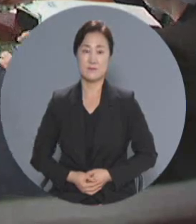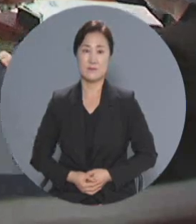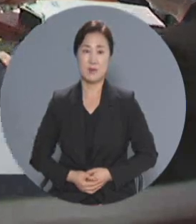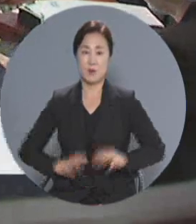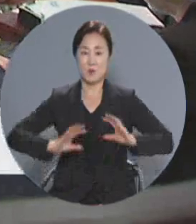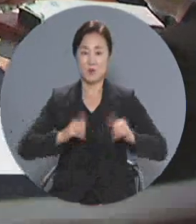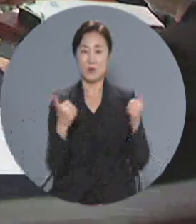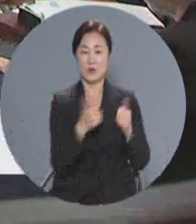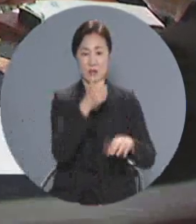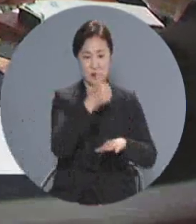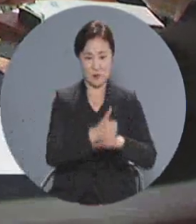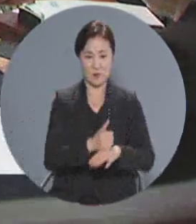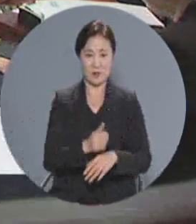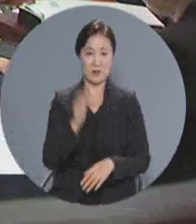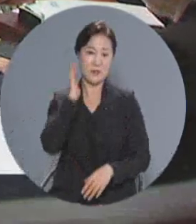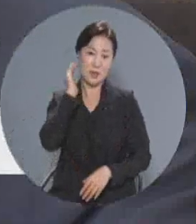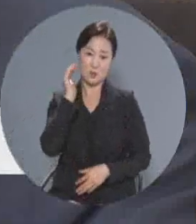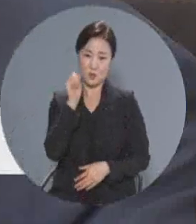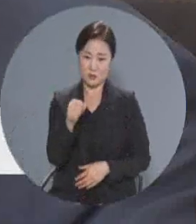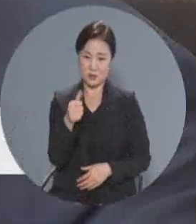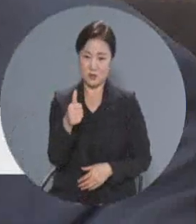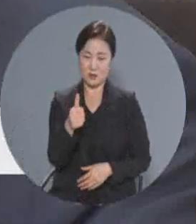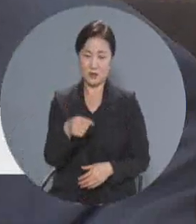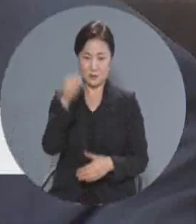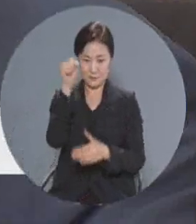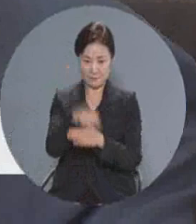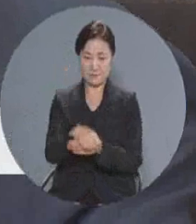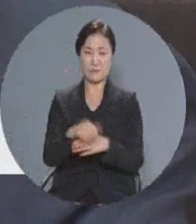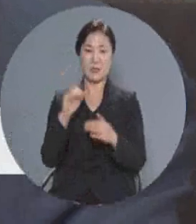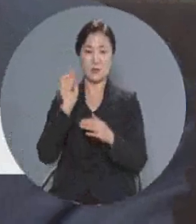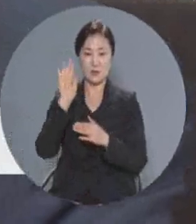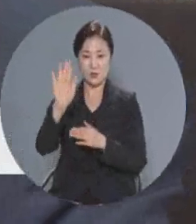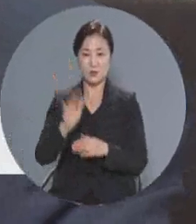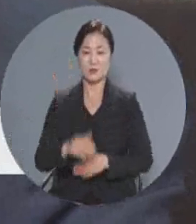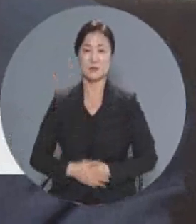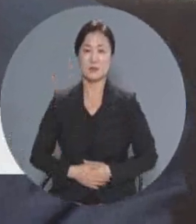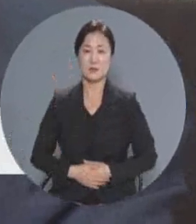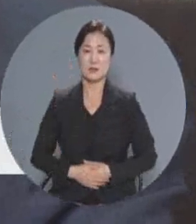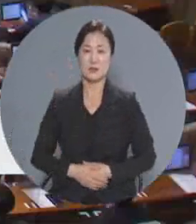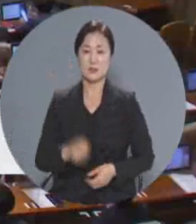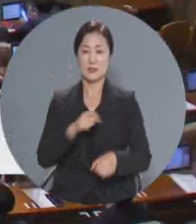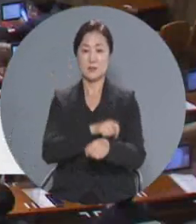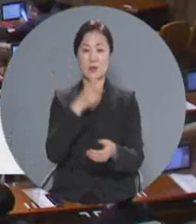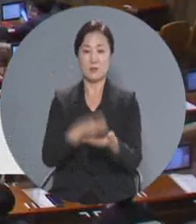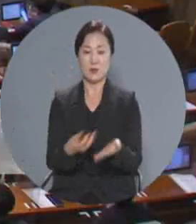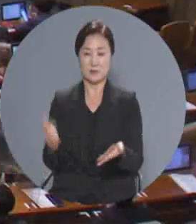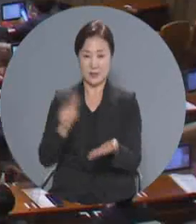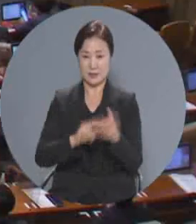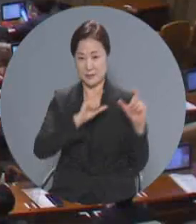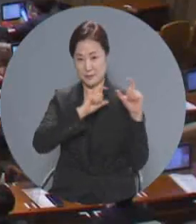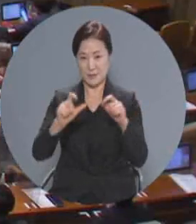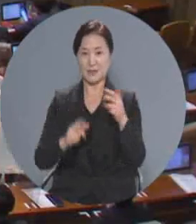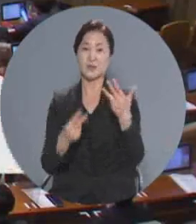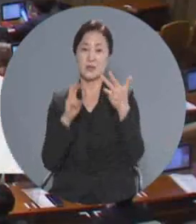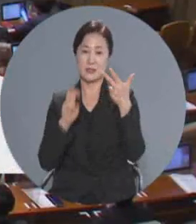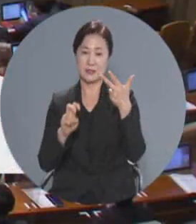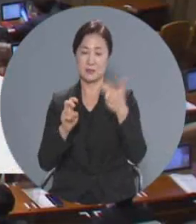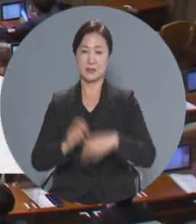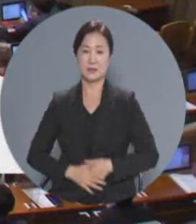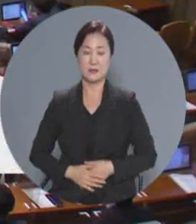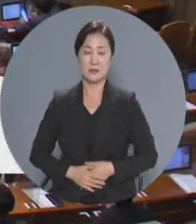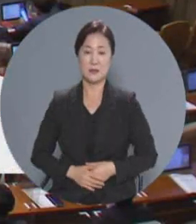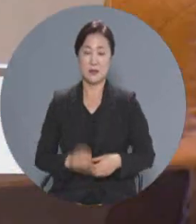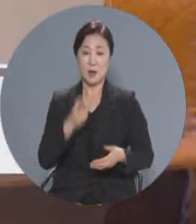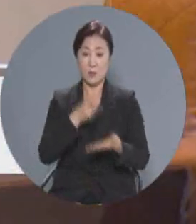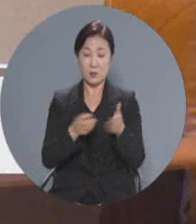국무회의 의결과 대통령 재가를 거쳐 여순사건 특별법이 공포된 건 지난 20일. 이에 따라 법 시행일도 6개월